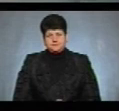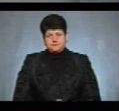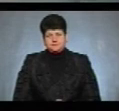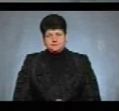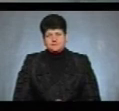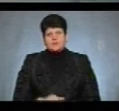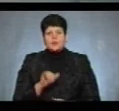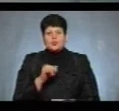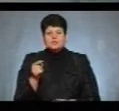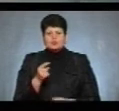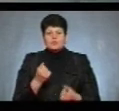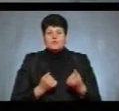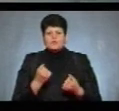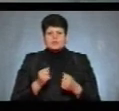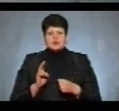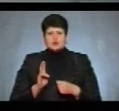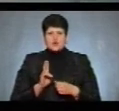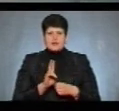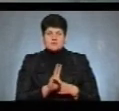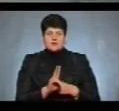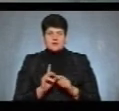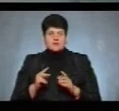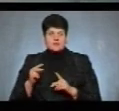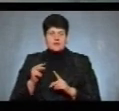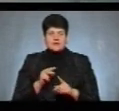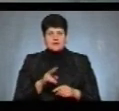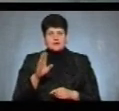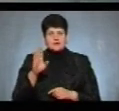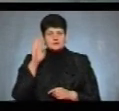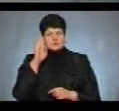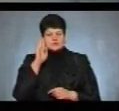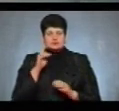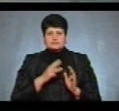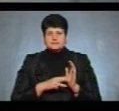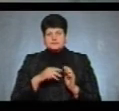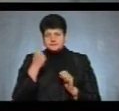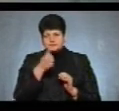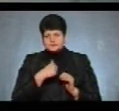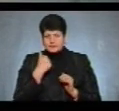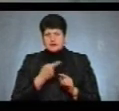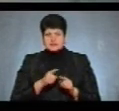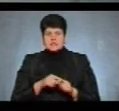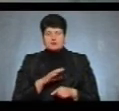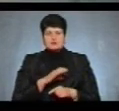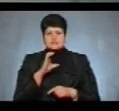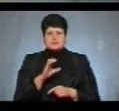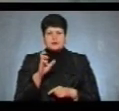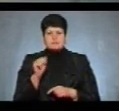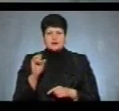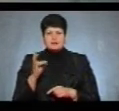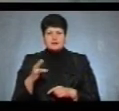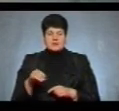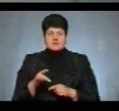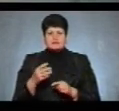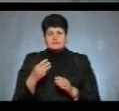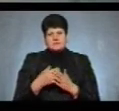У Тернополі водійка тролейбуса наїхала на 80-річного чоловіка. Це сталося на пішохідному переході на проспекті Степана Бандери близько